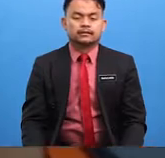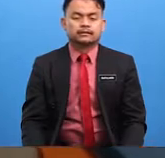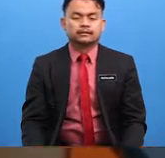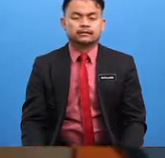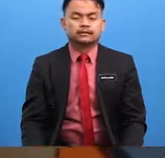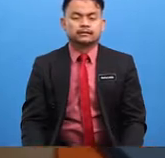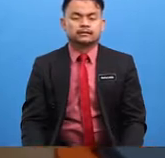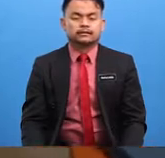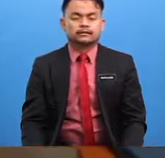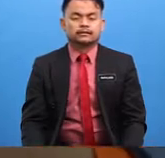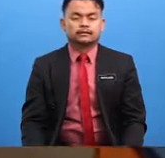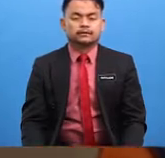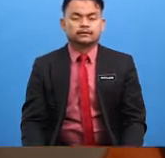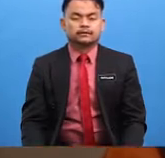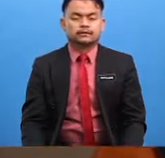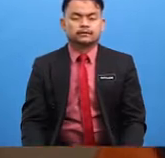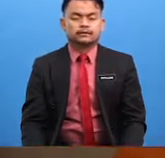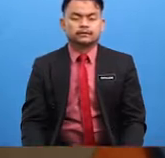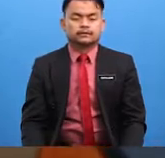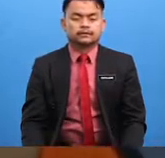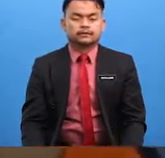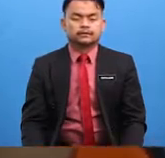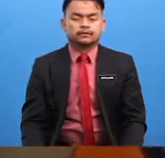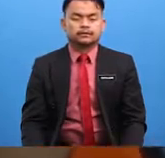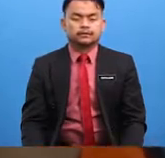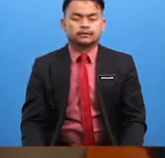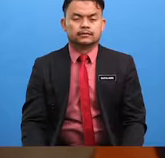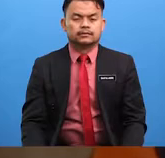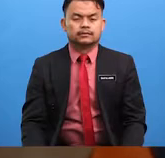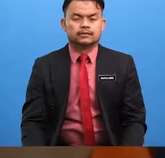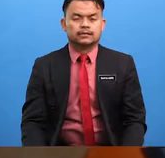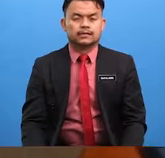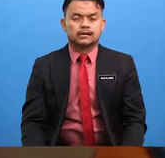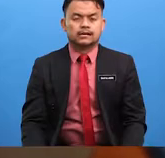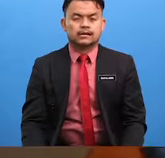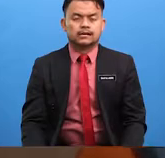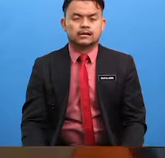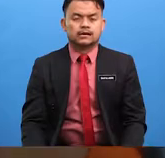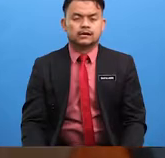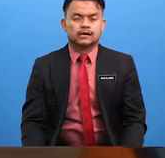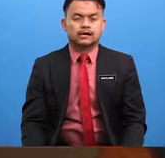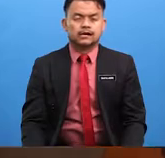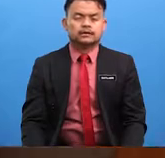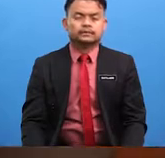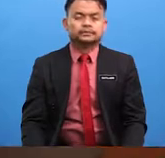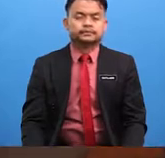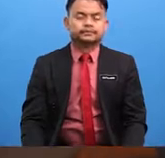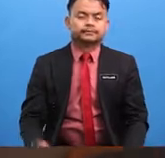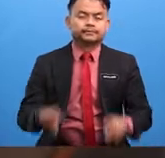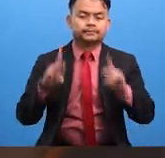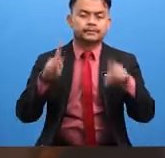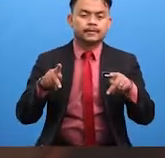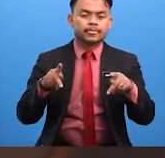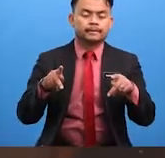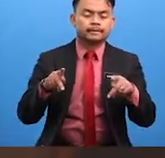Pembentukan jalinan anyaman perlu dikawal supaya anyaman kemas dan tiang anyaman lurus. Pastikan